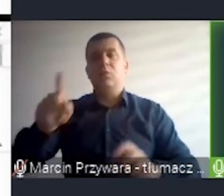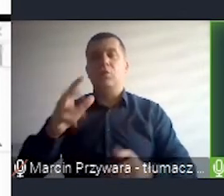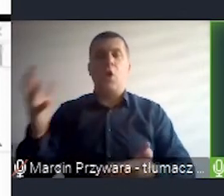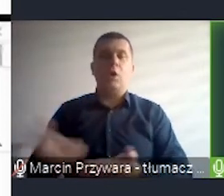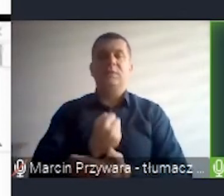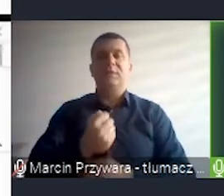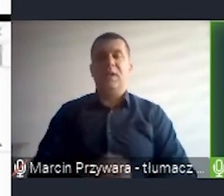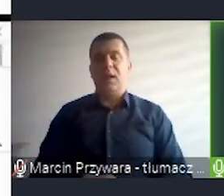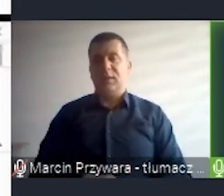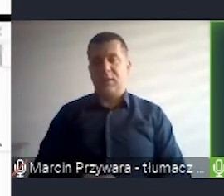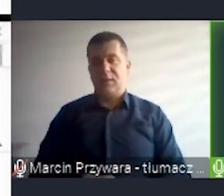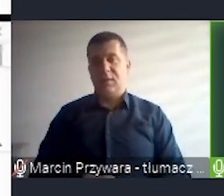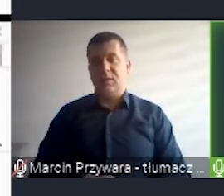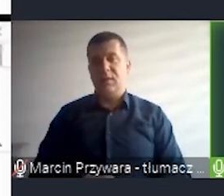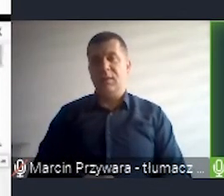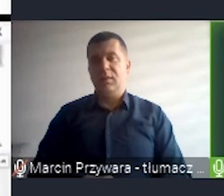odzyskania.